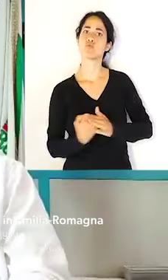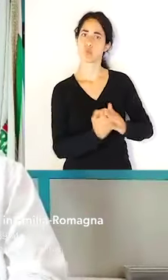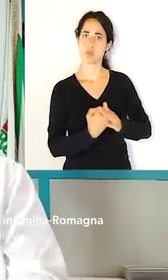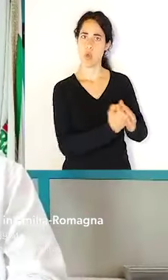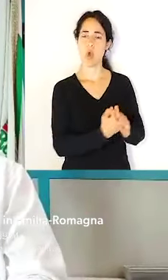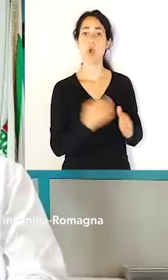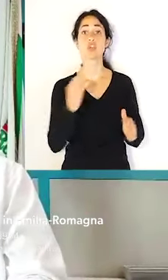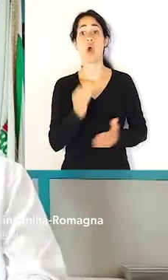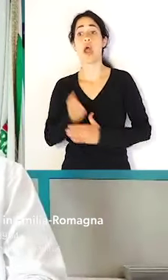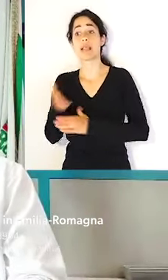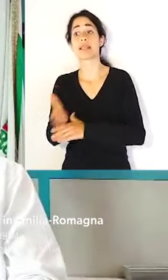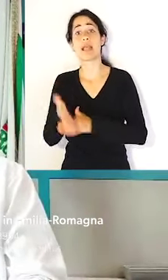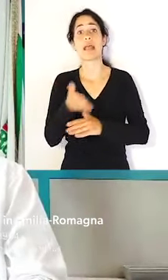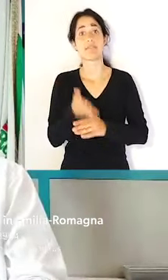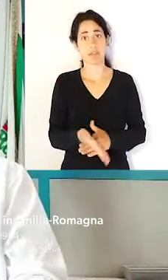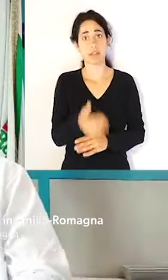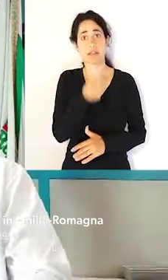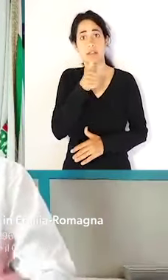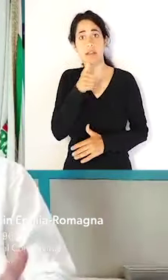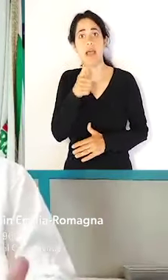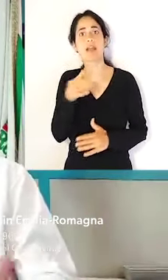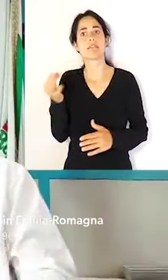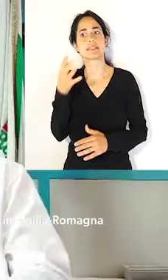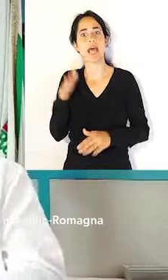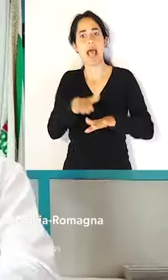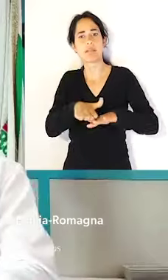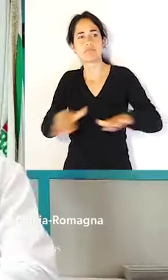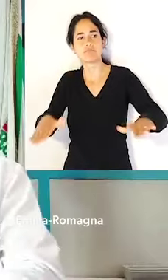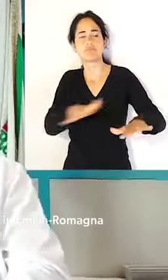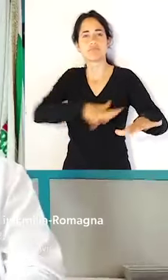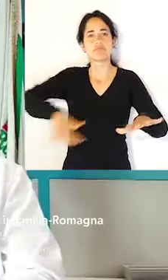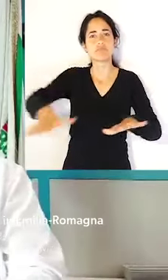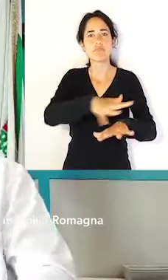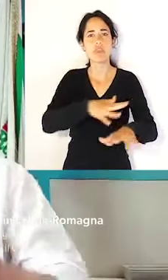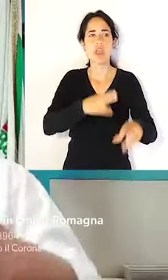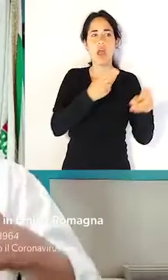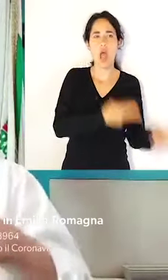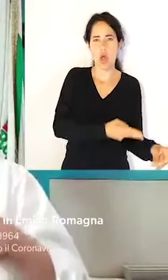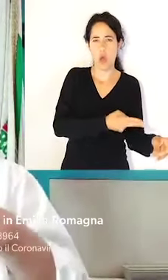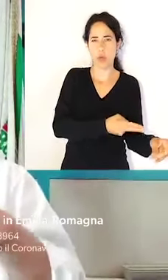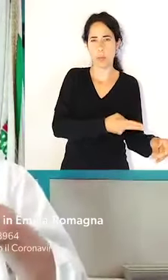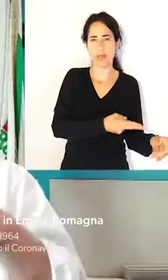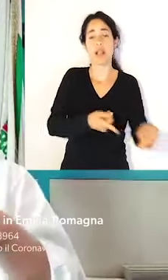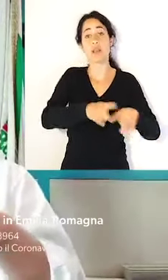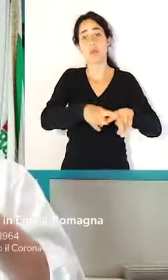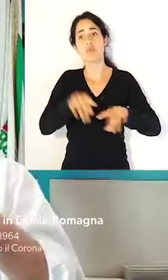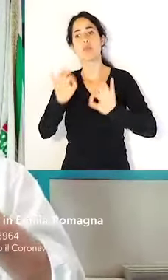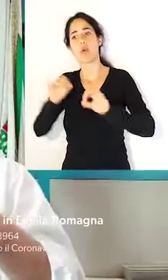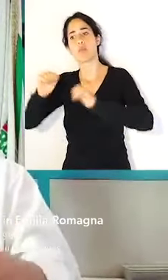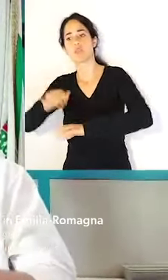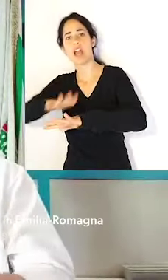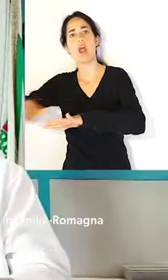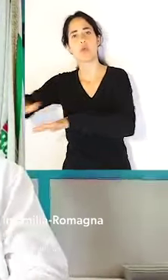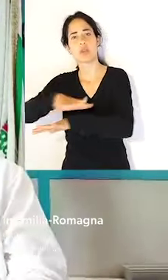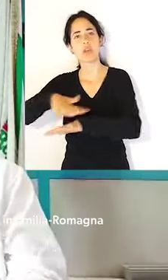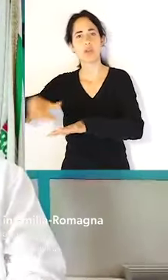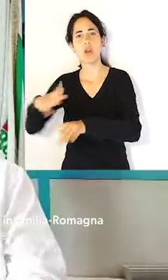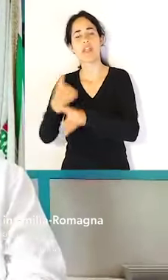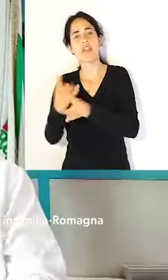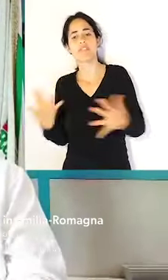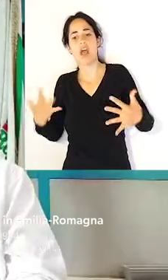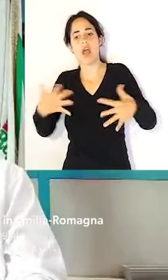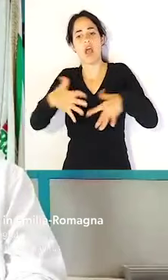prossimità, laddove i livelli territoriali e specialistici ospedalieri li vedremo sempre più integrarsi